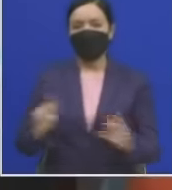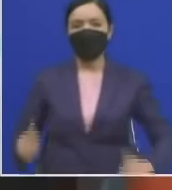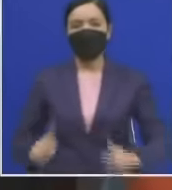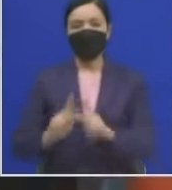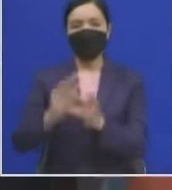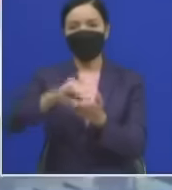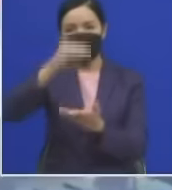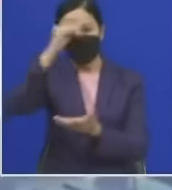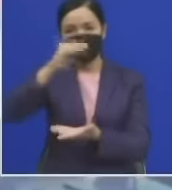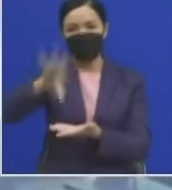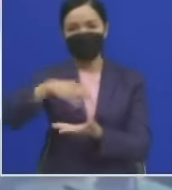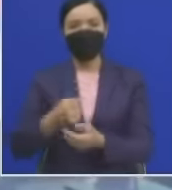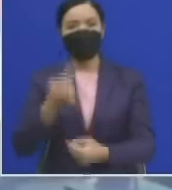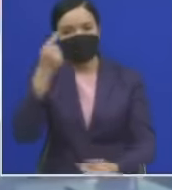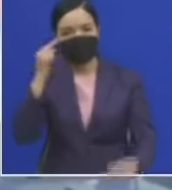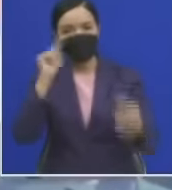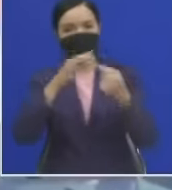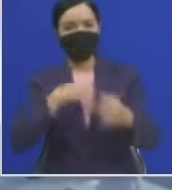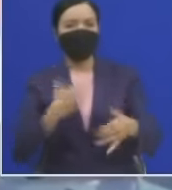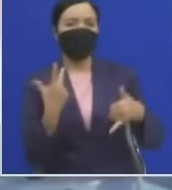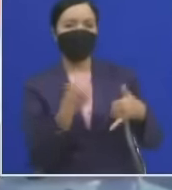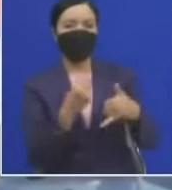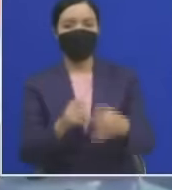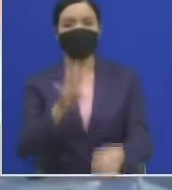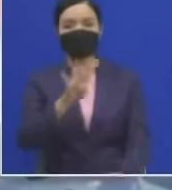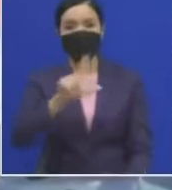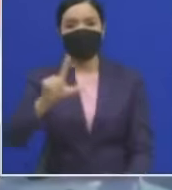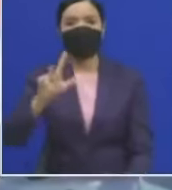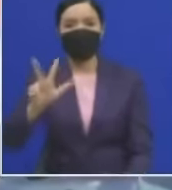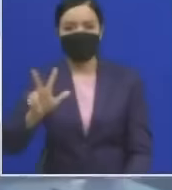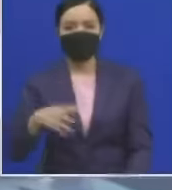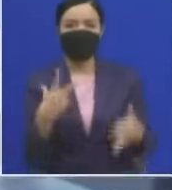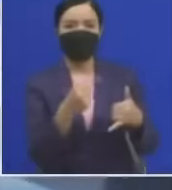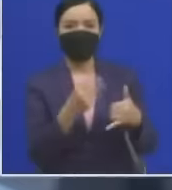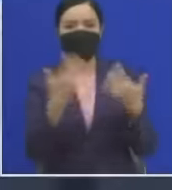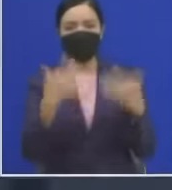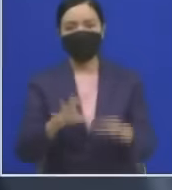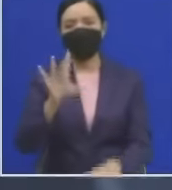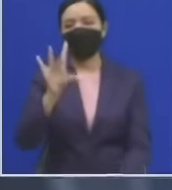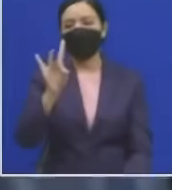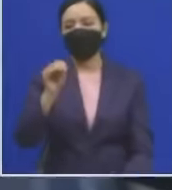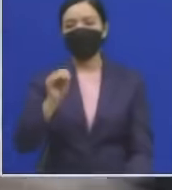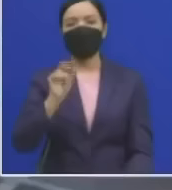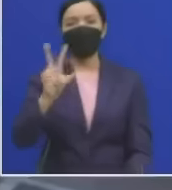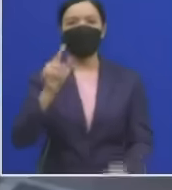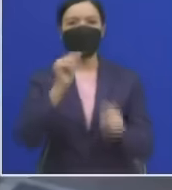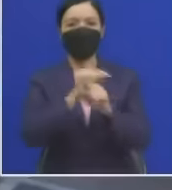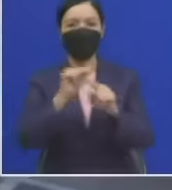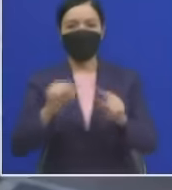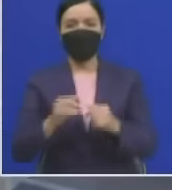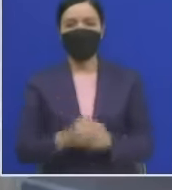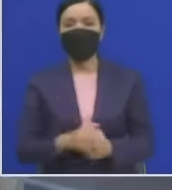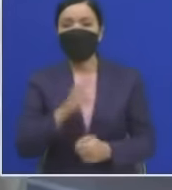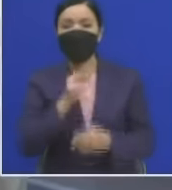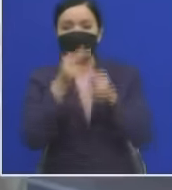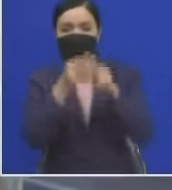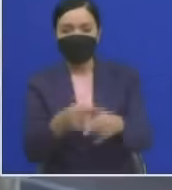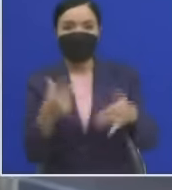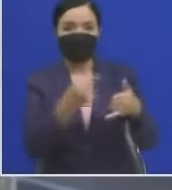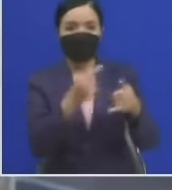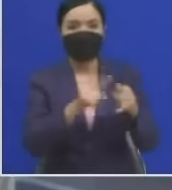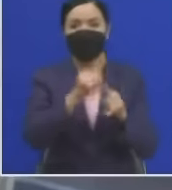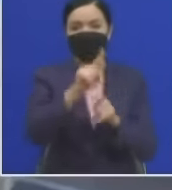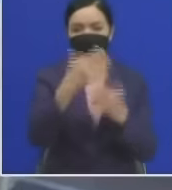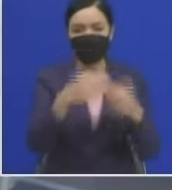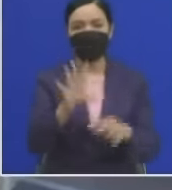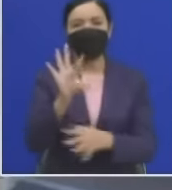มาผู้ประสงค์ฉีด4ล้าน3เนี่ยนะฉีดไปแล้วเนี่ย 83% นะ ค่ะ นะถ้าเอาเฉพาะเข็ม1เนี่ยก็ฉีด